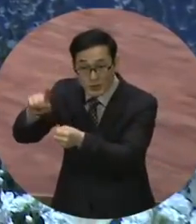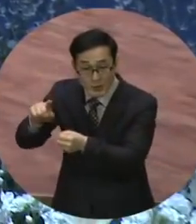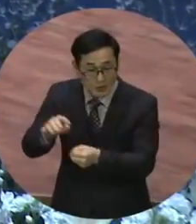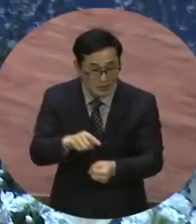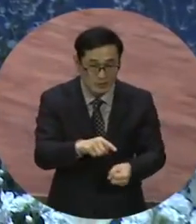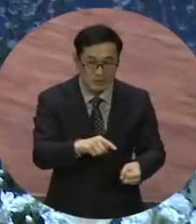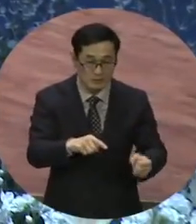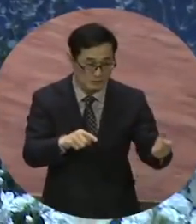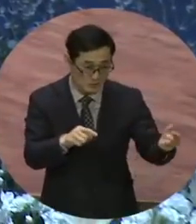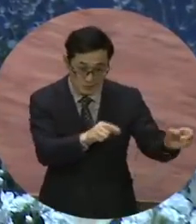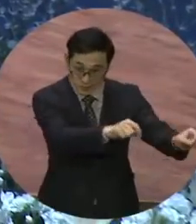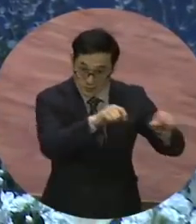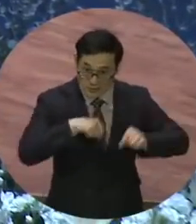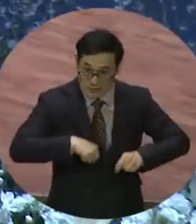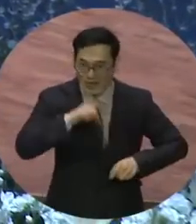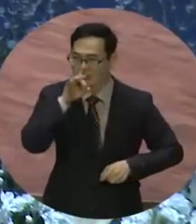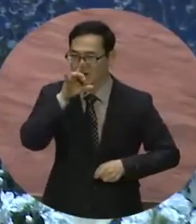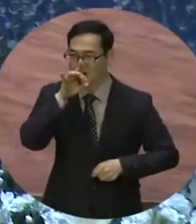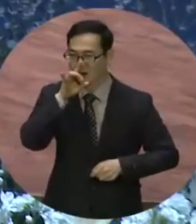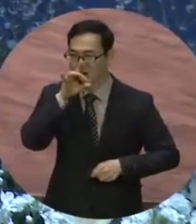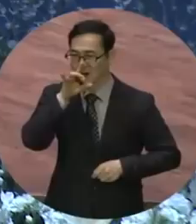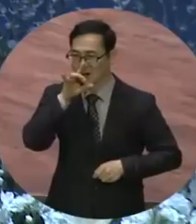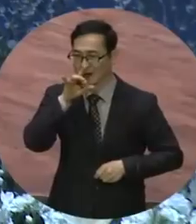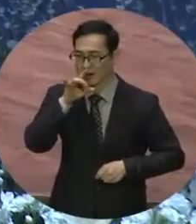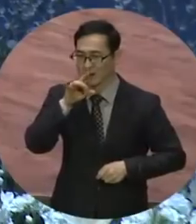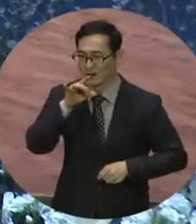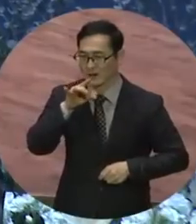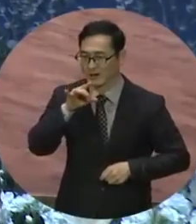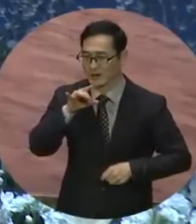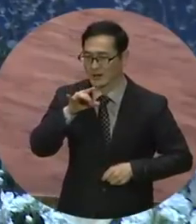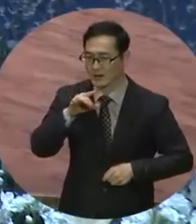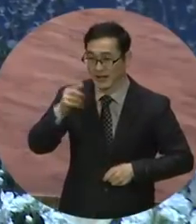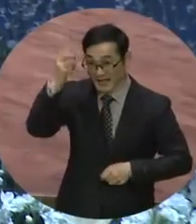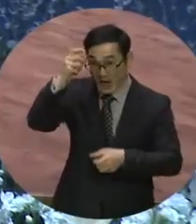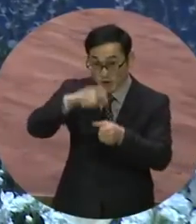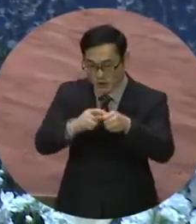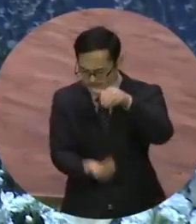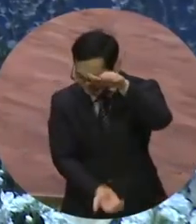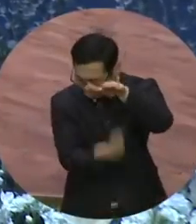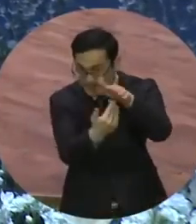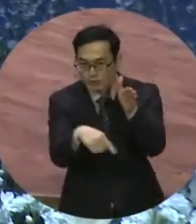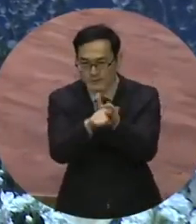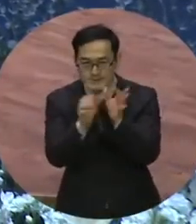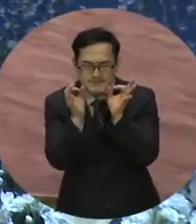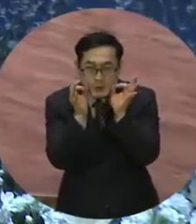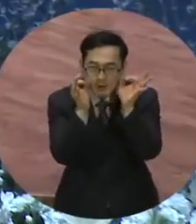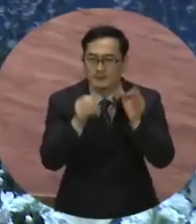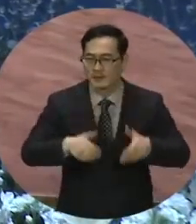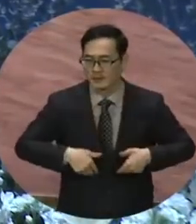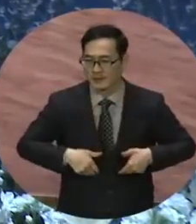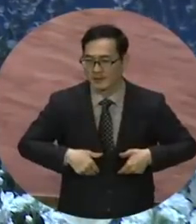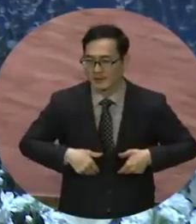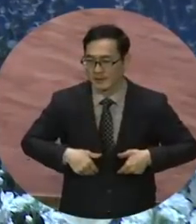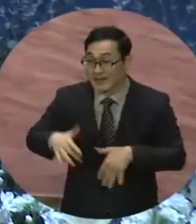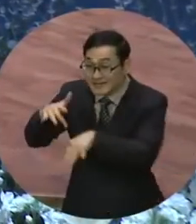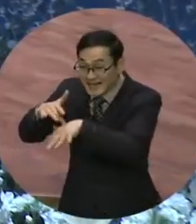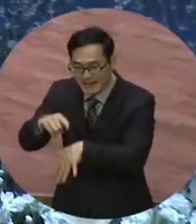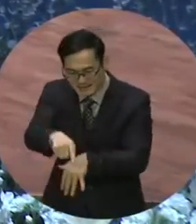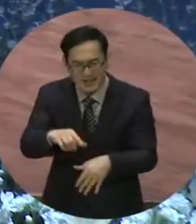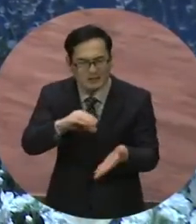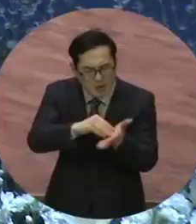죽으면 좋겠다. 사탄은요, 계속해서 우리에게 무난한 삶을 살기를 원해요. 그러니까 무난한 삶을